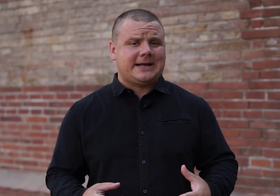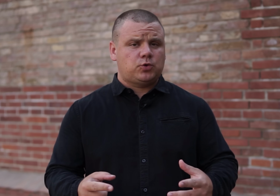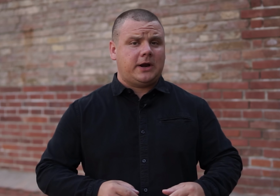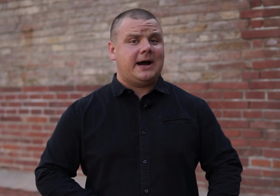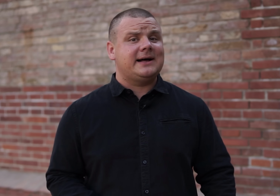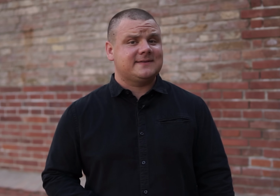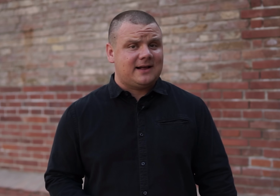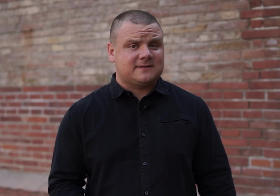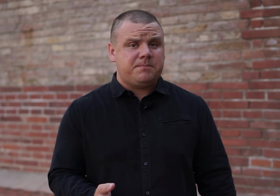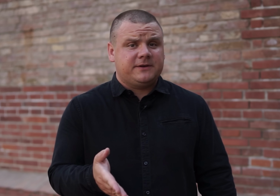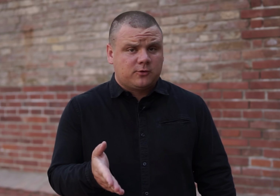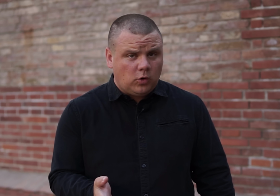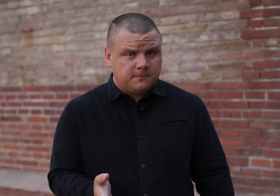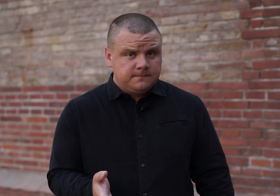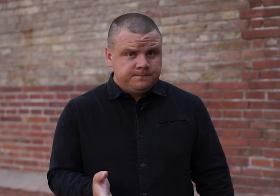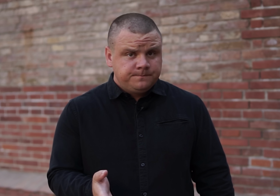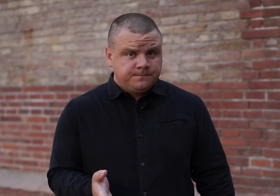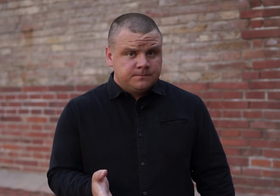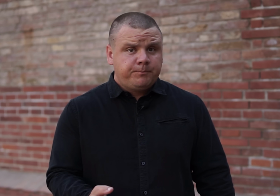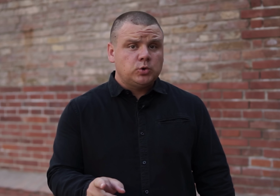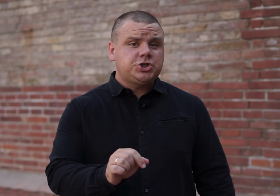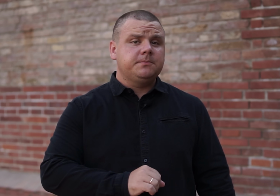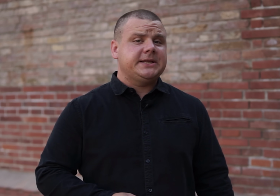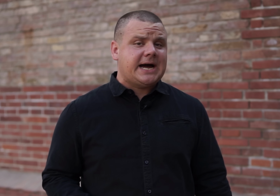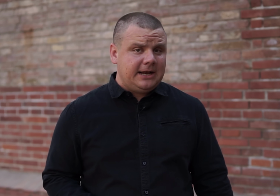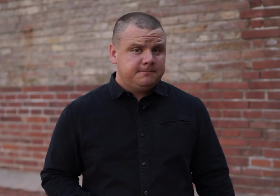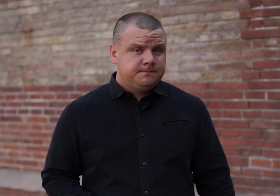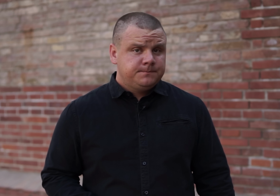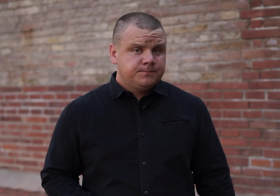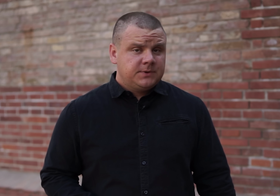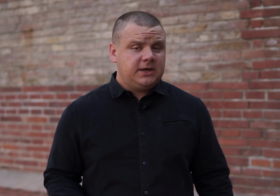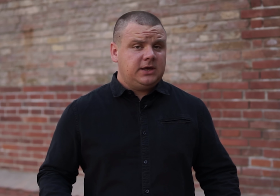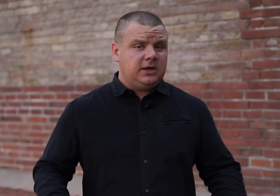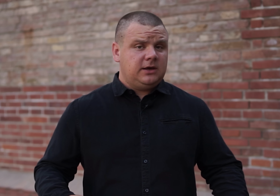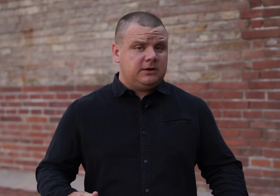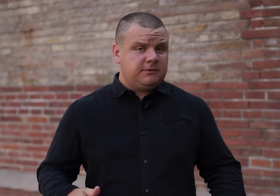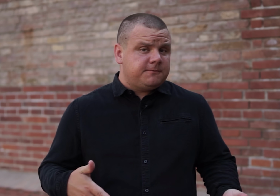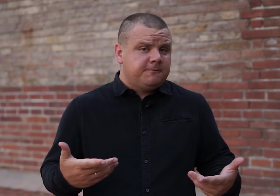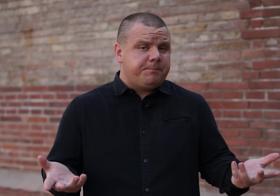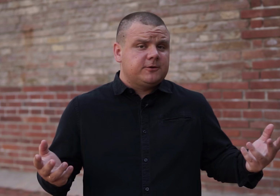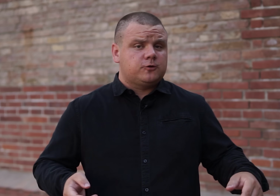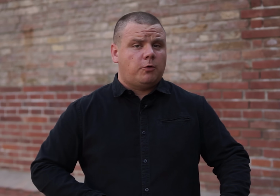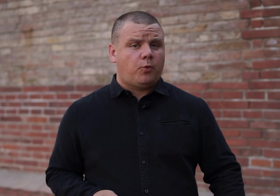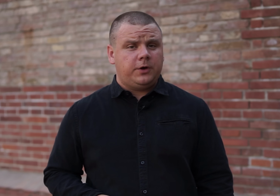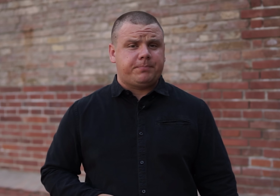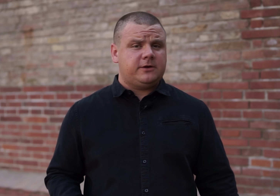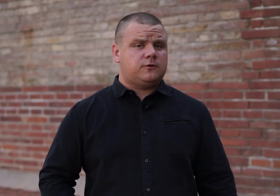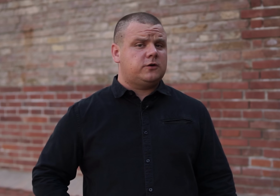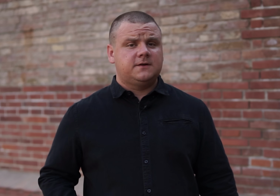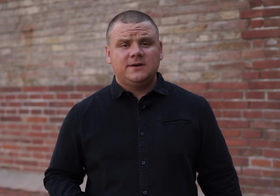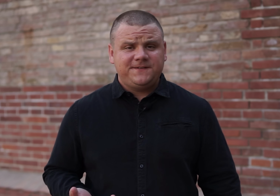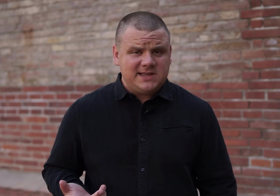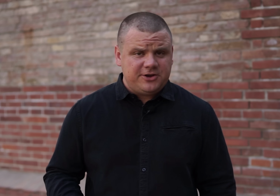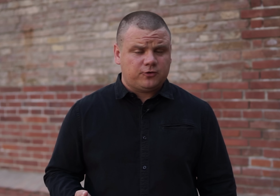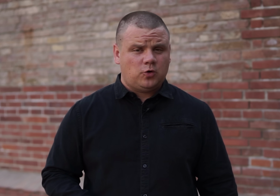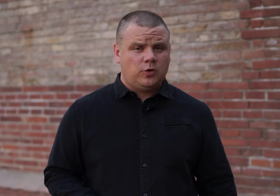Оккупант, который остался без рук, получил медаль. и выпил стопку и